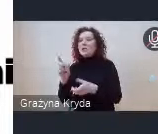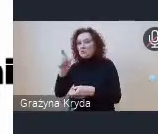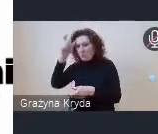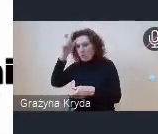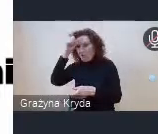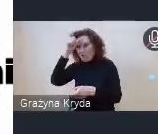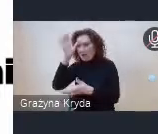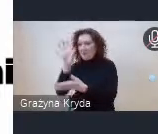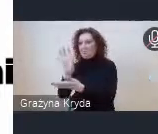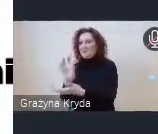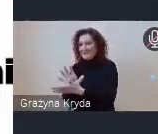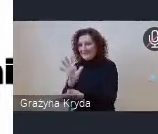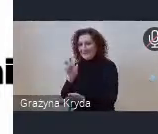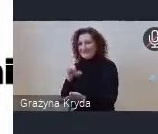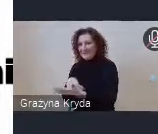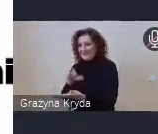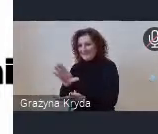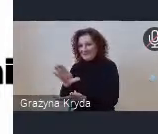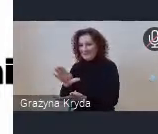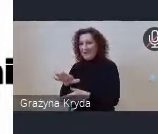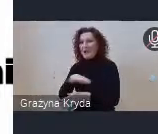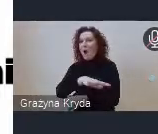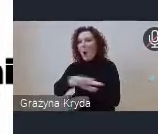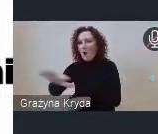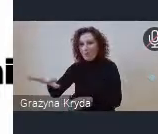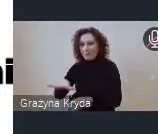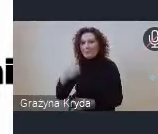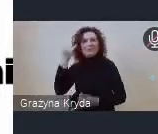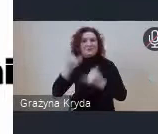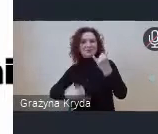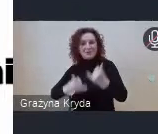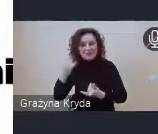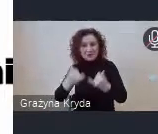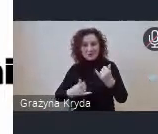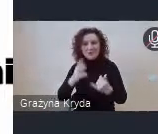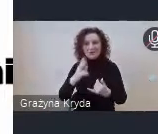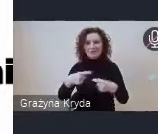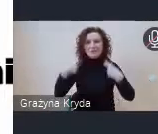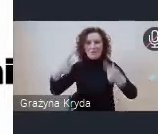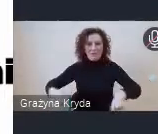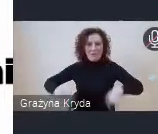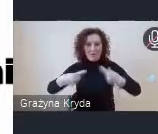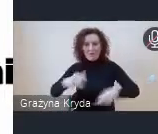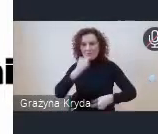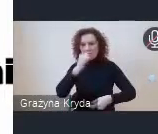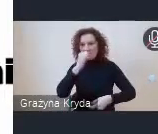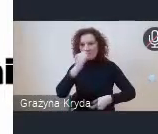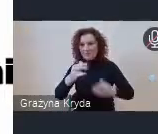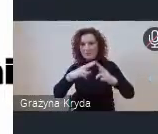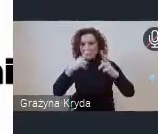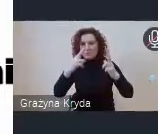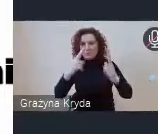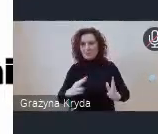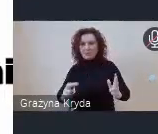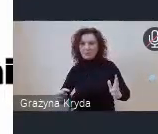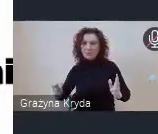No bo jeśli ktoś poruszający się na wózku nie może wjechać do budynku bo w tym budynku nie ma możliwości żeby wjechał jest